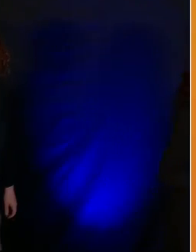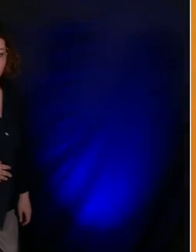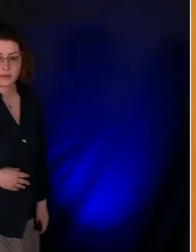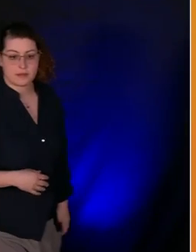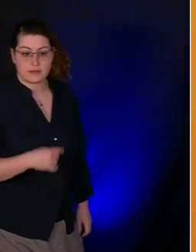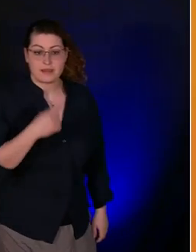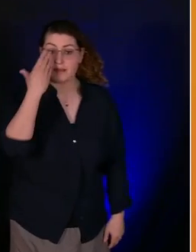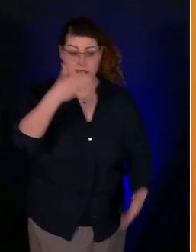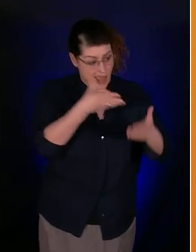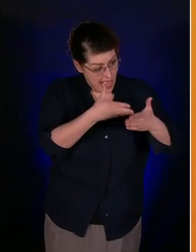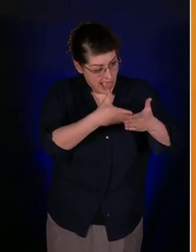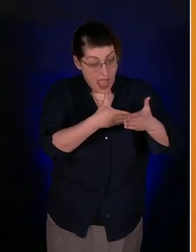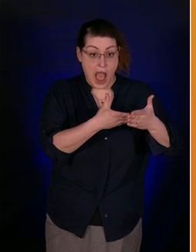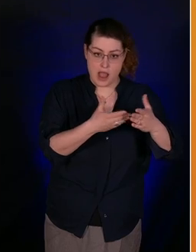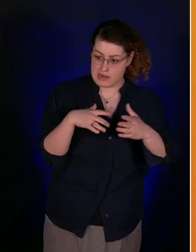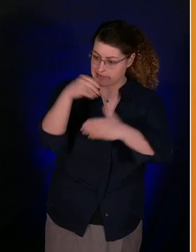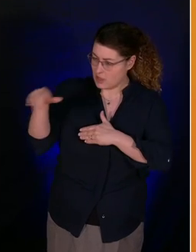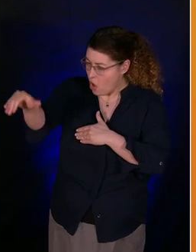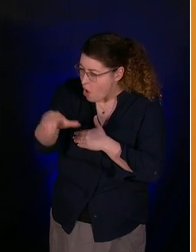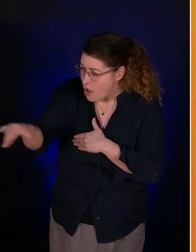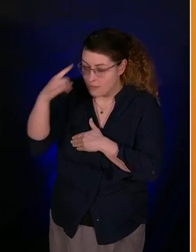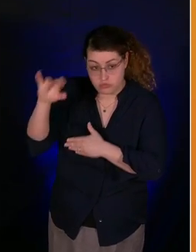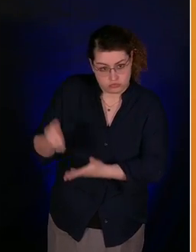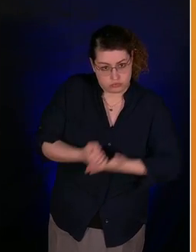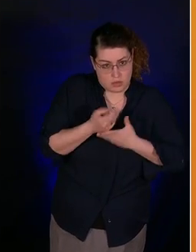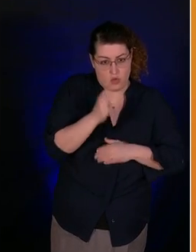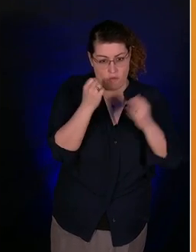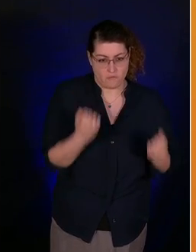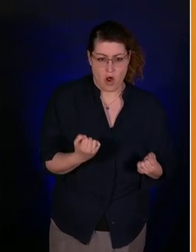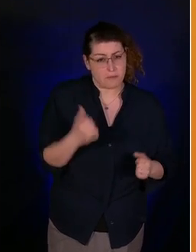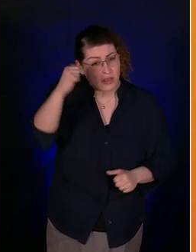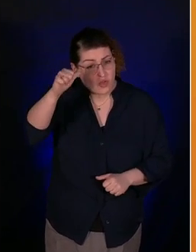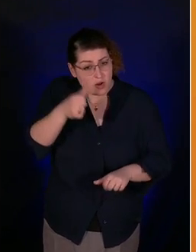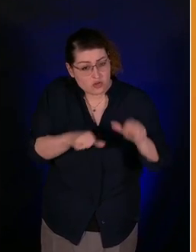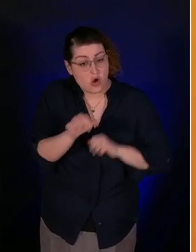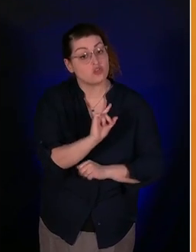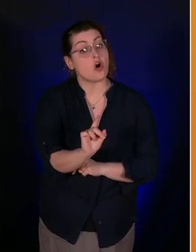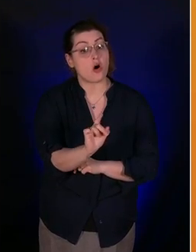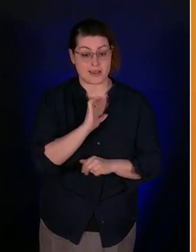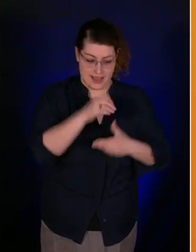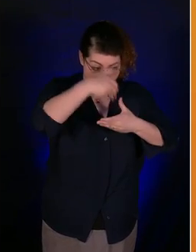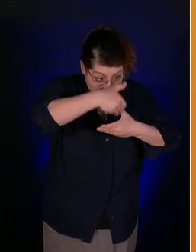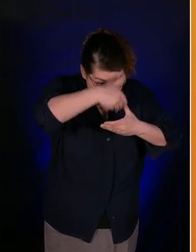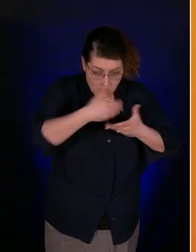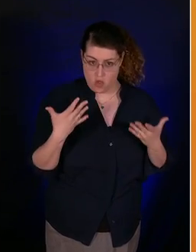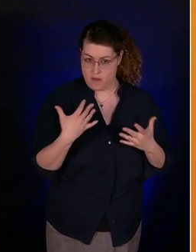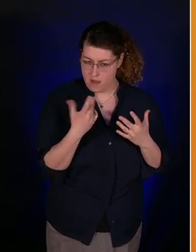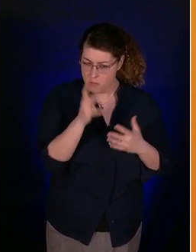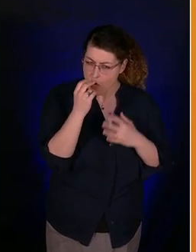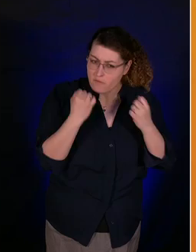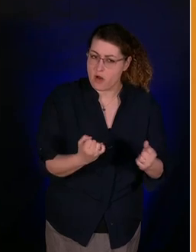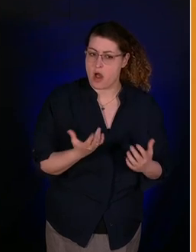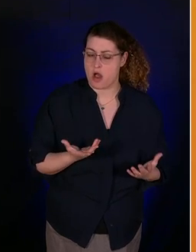vers l'extérieur, afin de nous renforcer. Mais ce n'est pas la solution unique. Renforçons-nous de l'intérieur. La